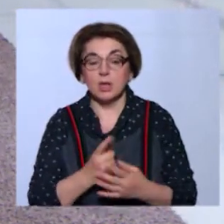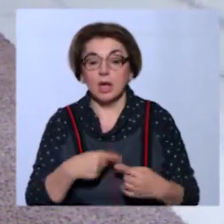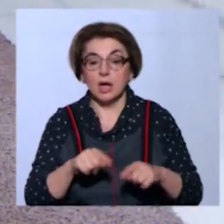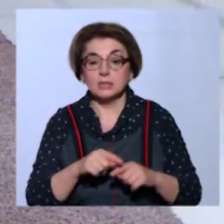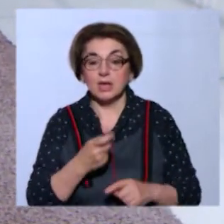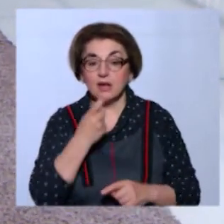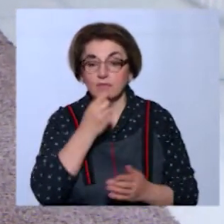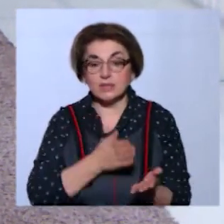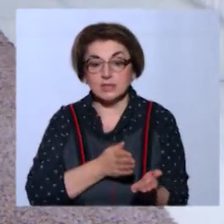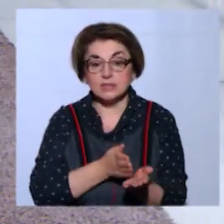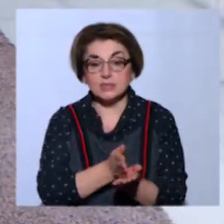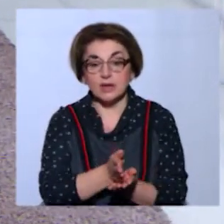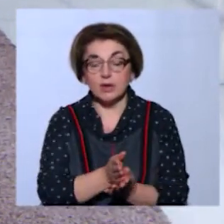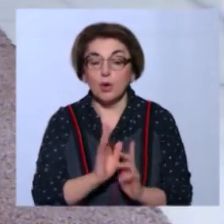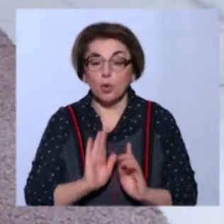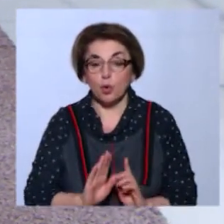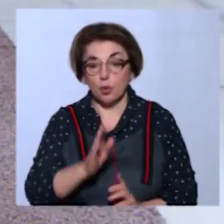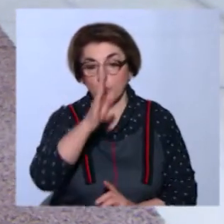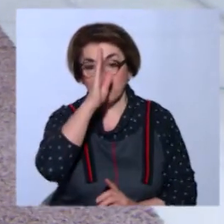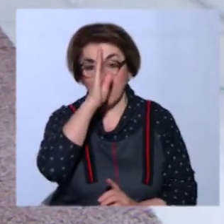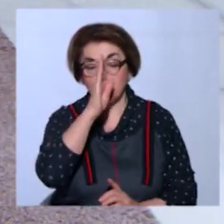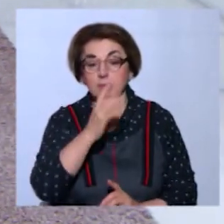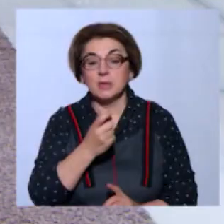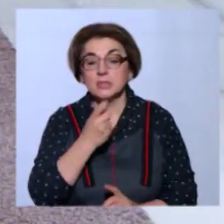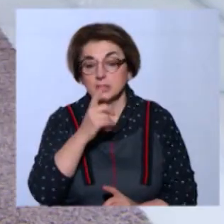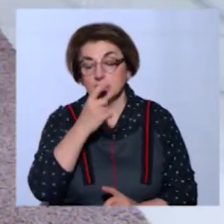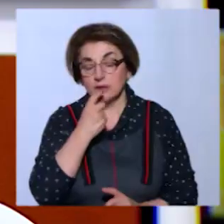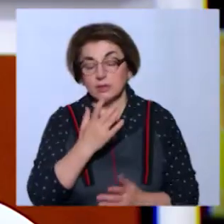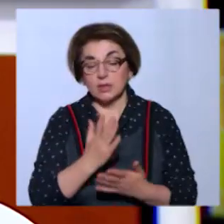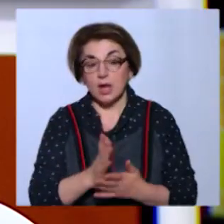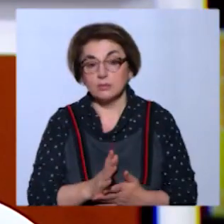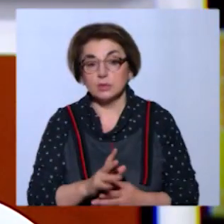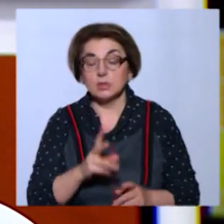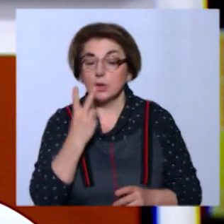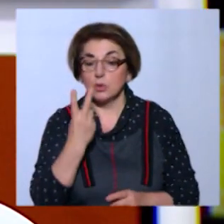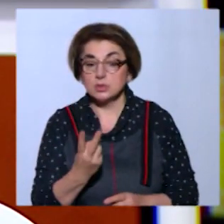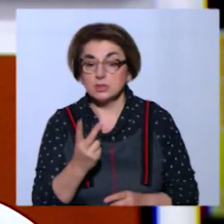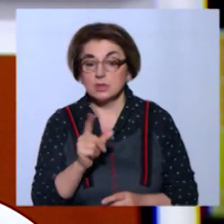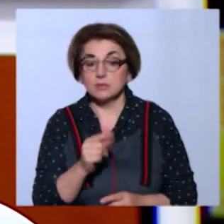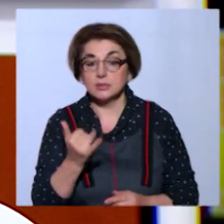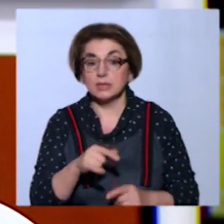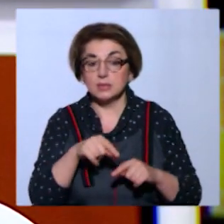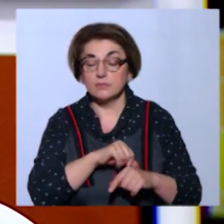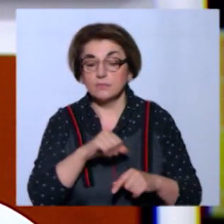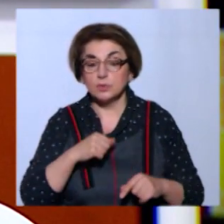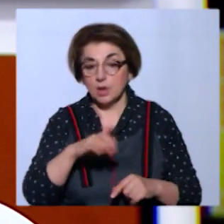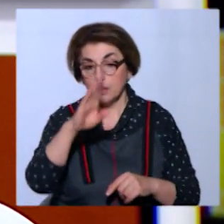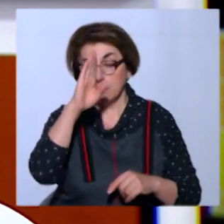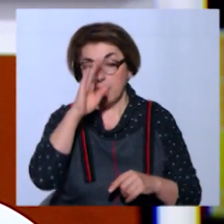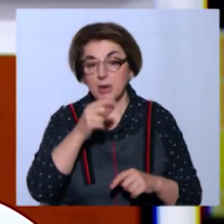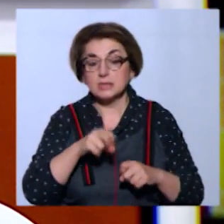კვერცხსავალი. ხოლო მამრ ბაყაყს აქვს წყვილი სათესლე, რომელშიც წარმოიქმნება მამრობითი სასქესო